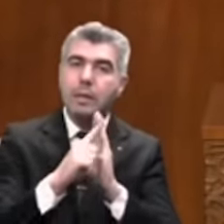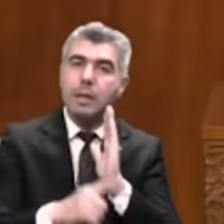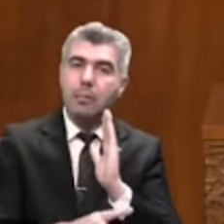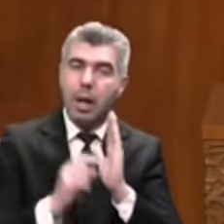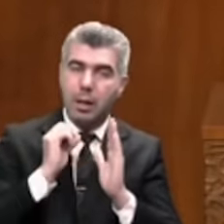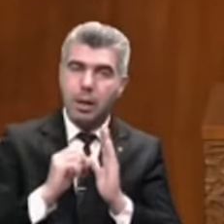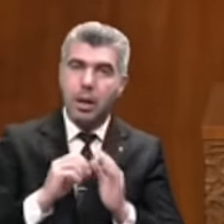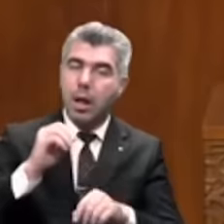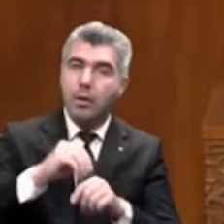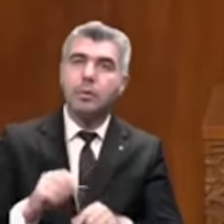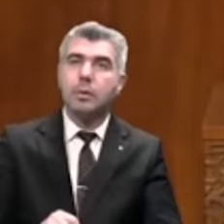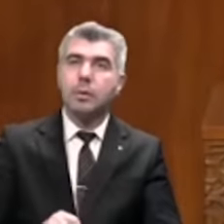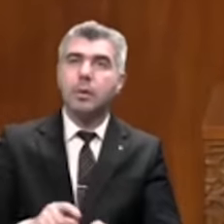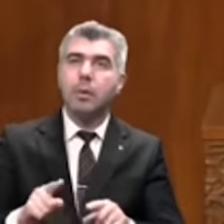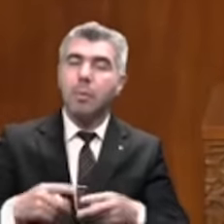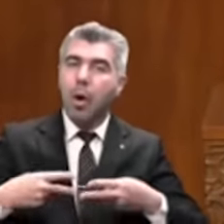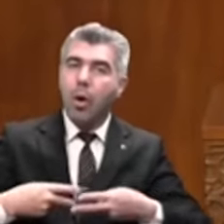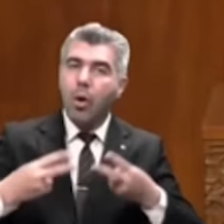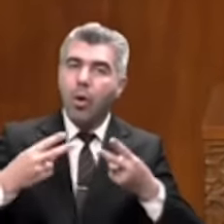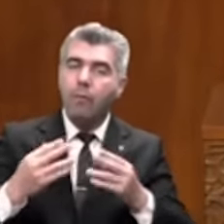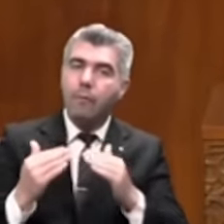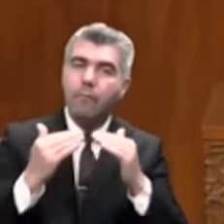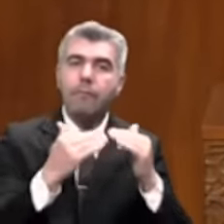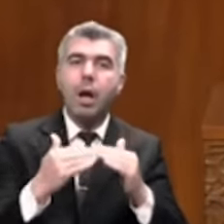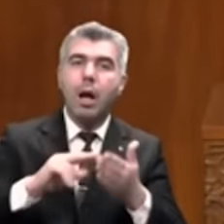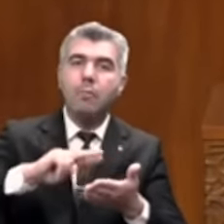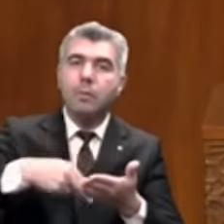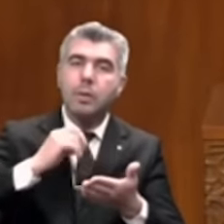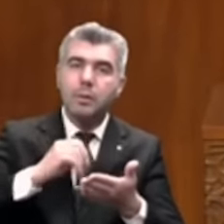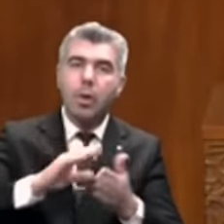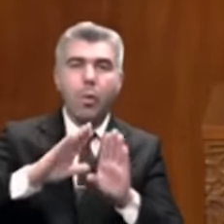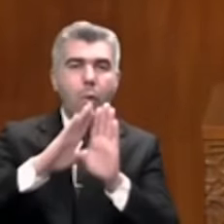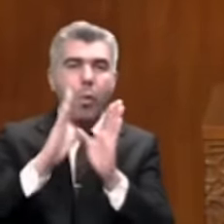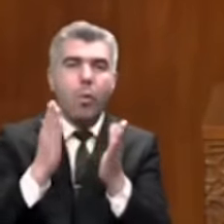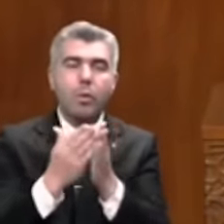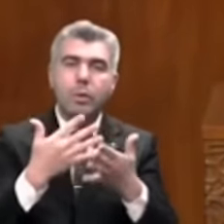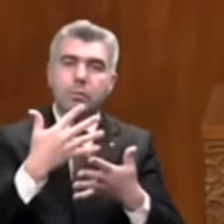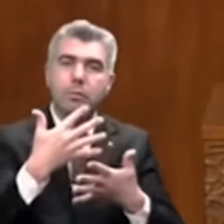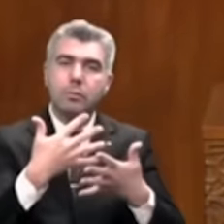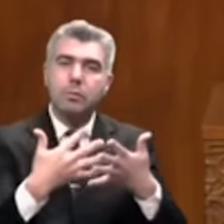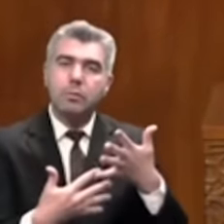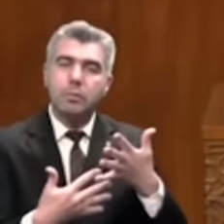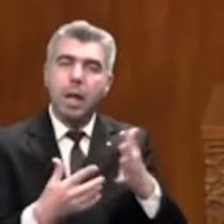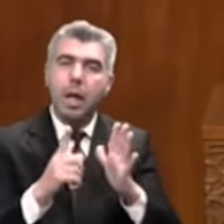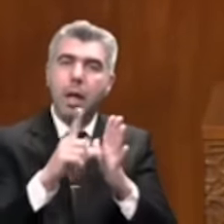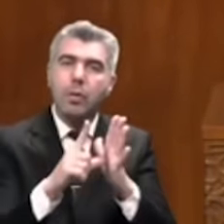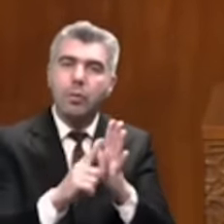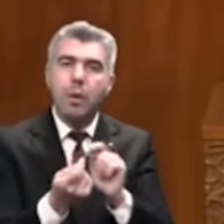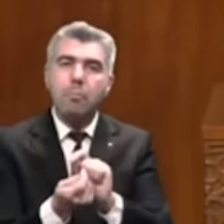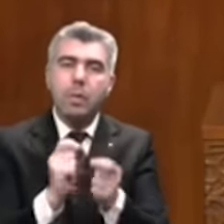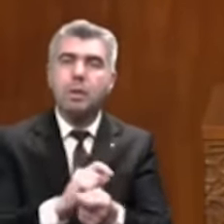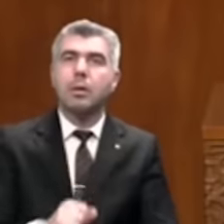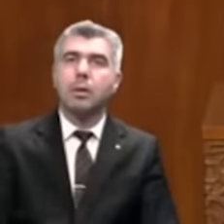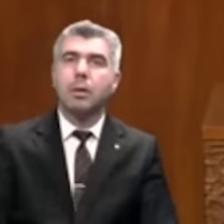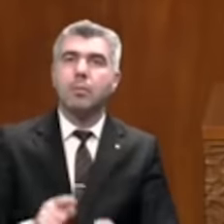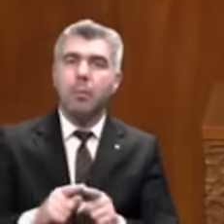بداية الأسبوع غادي تكون اتفاق تقريبا على جميع البنود ديال لي ستاتيو اللي خصهم يتبدلوا. واللي